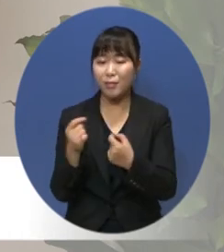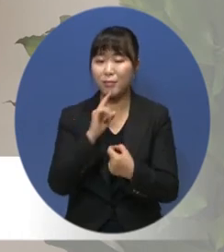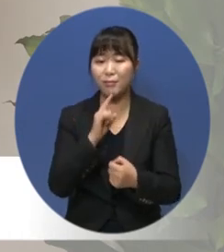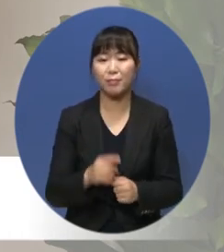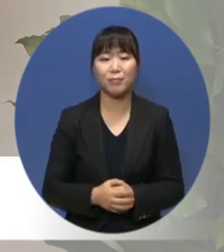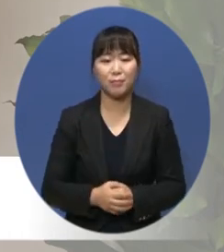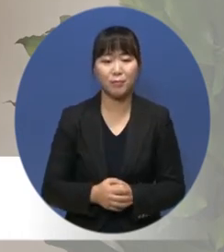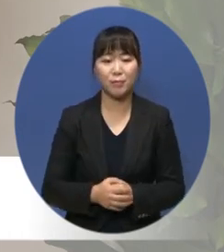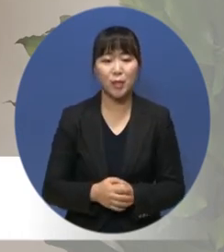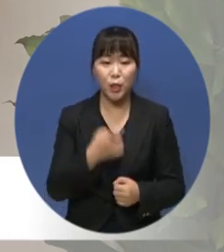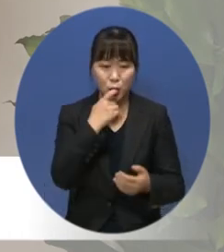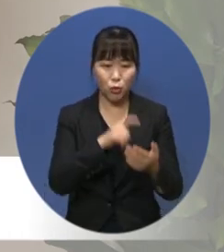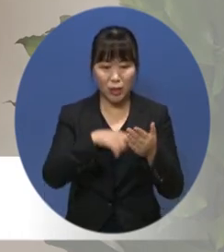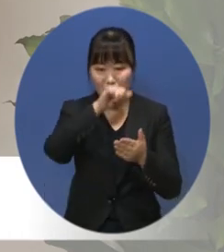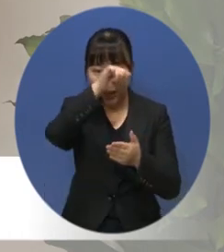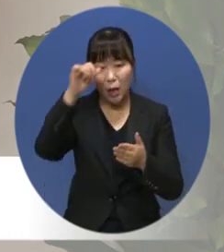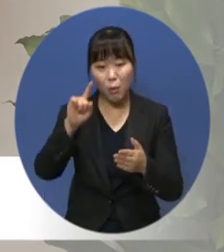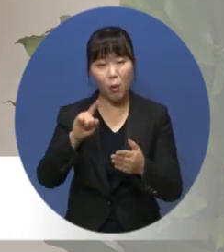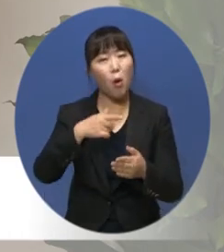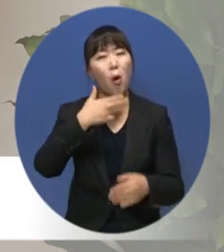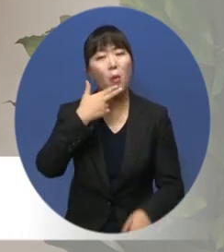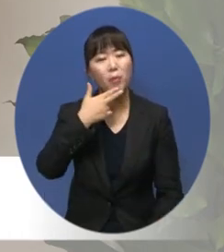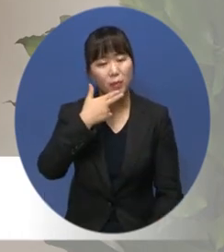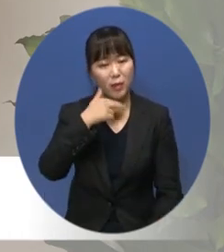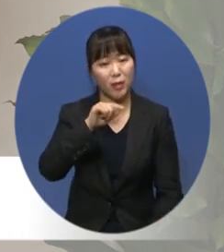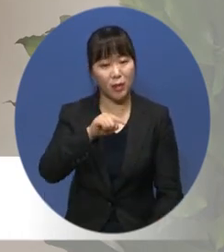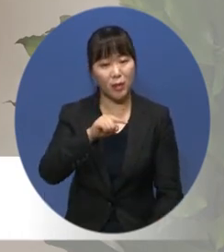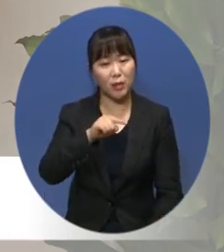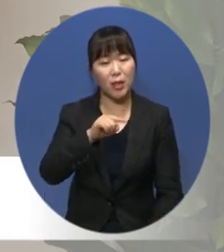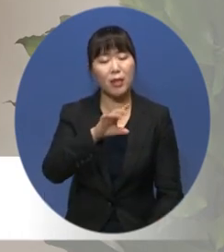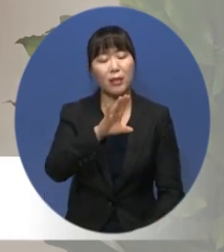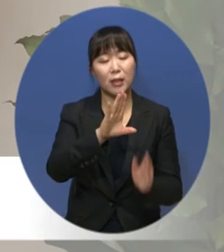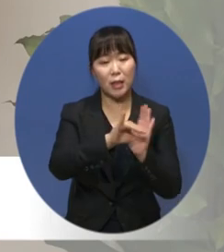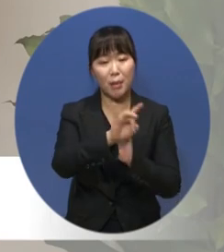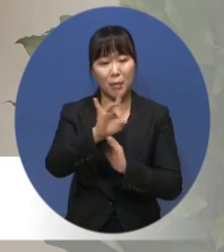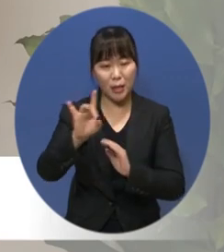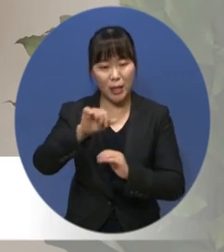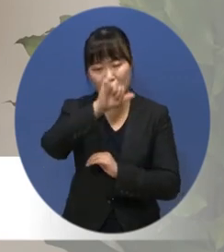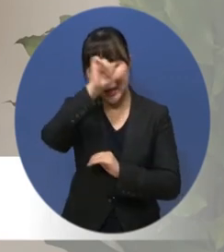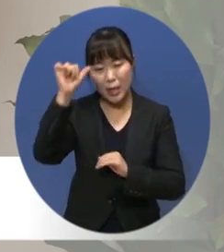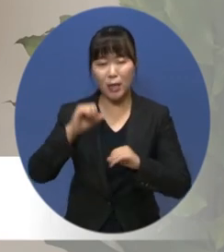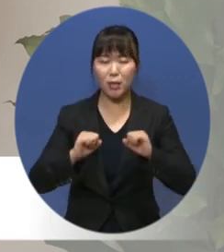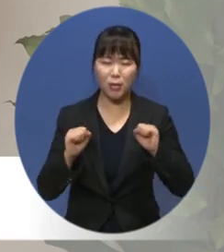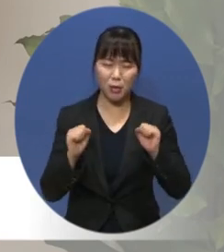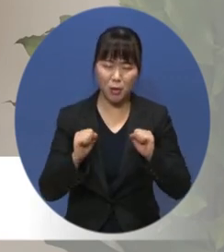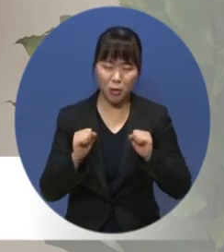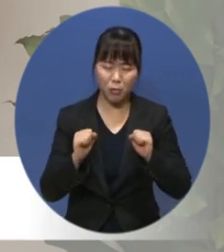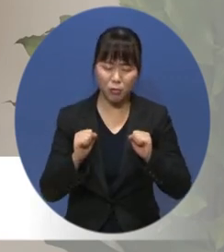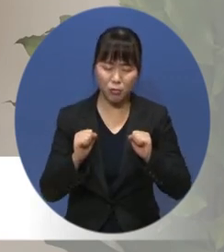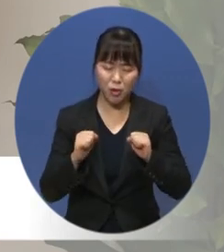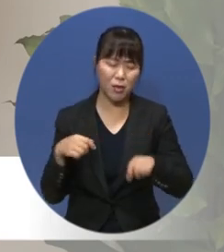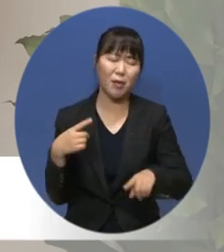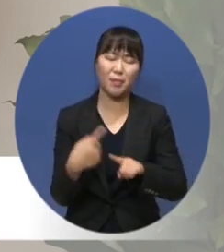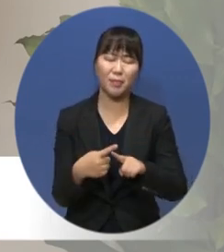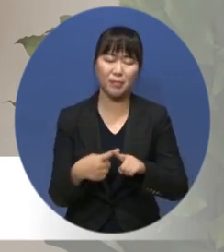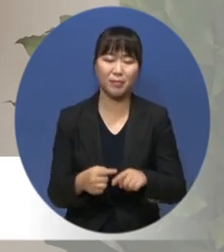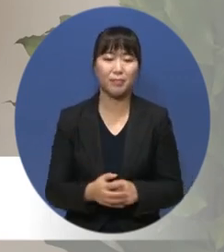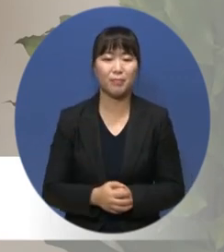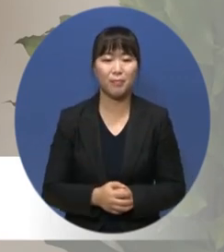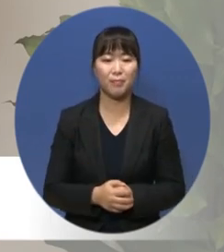봅니다 쉬울 인생은 없다 는 그런 순간 순간들이 인생에서 예 겨울에 해당할